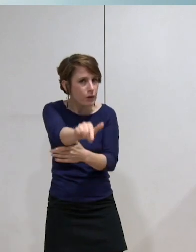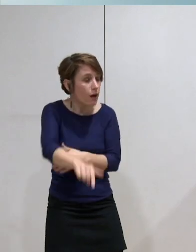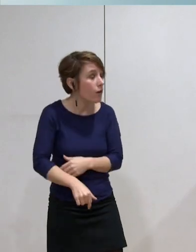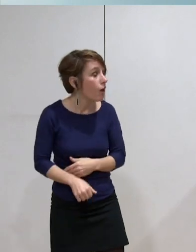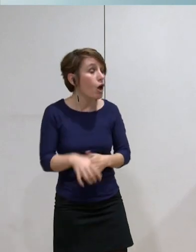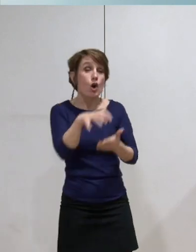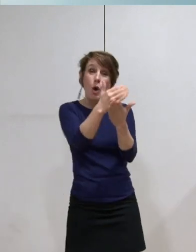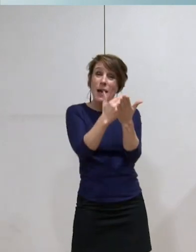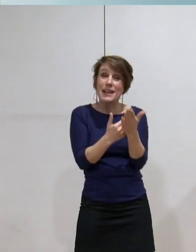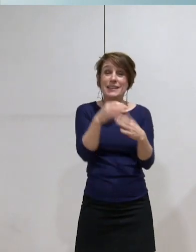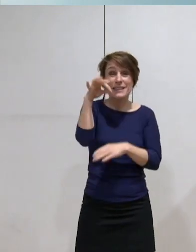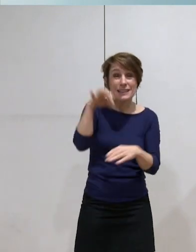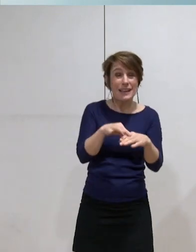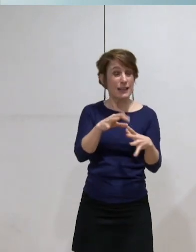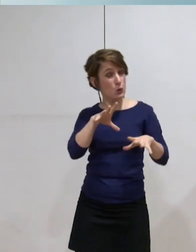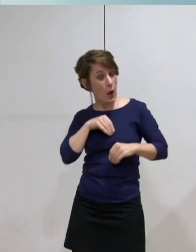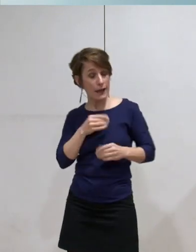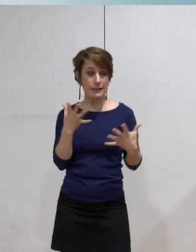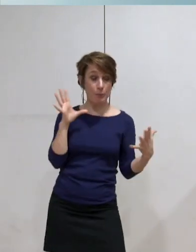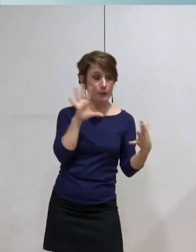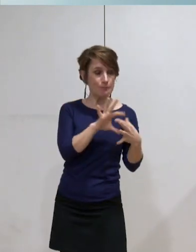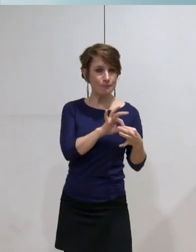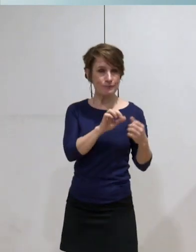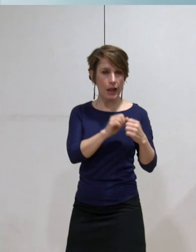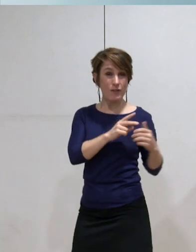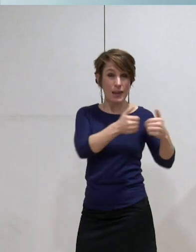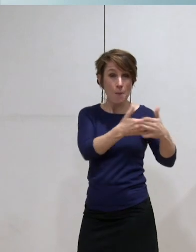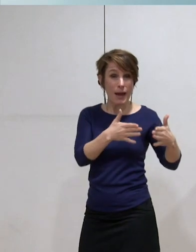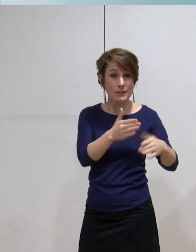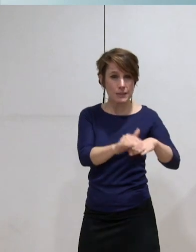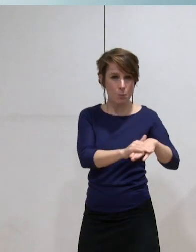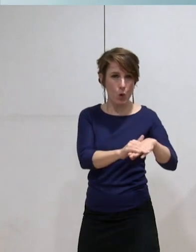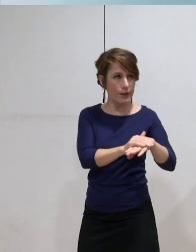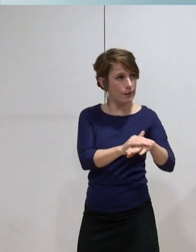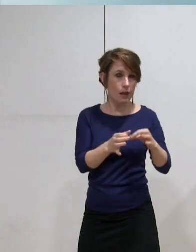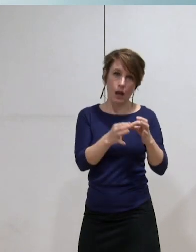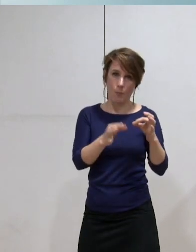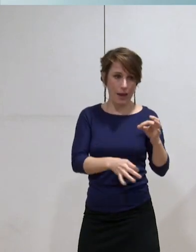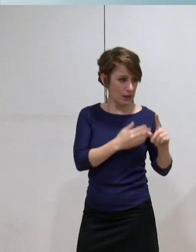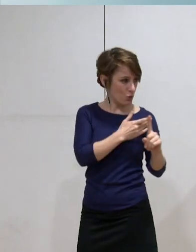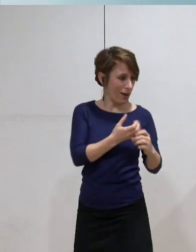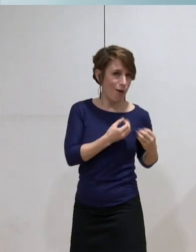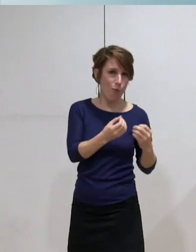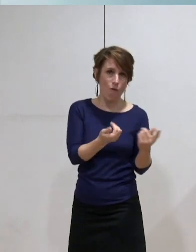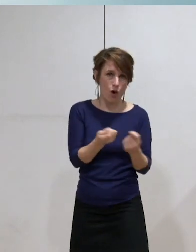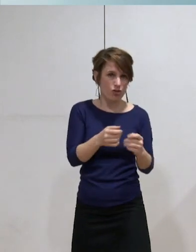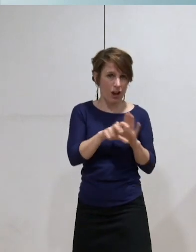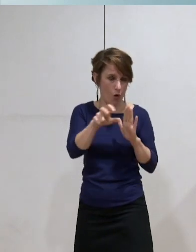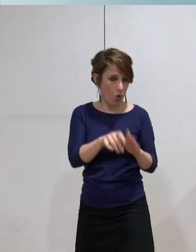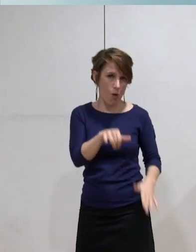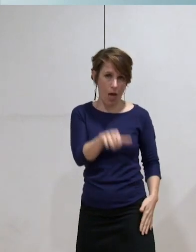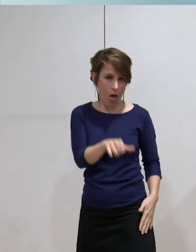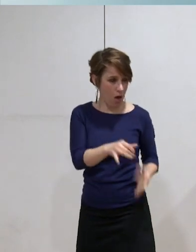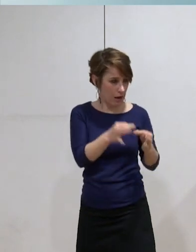listes avec un parti politique qui effectivement amène notre commune à la limite de la mise sous Titelle